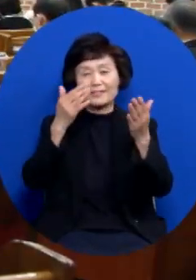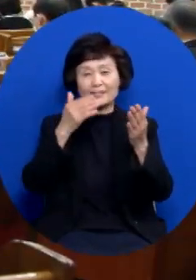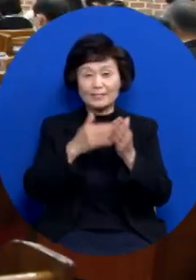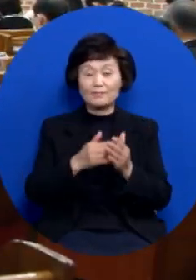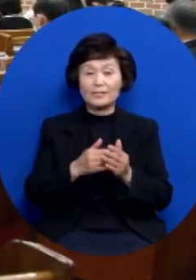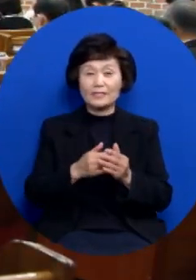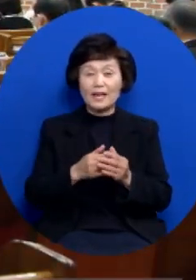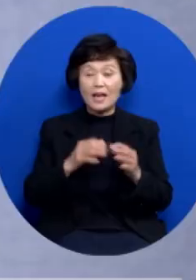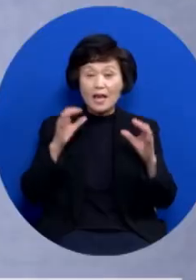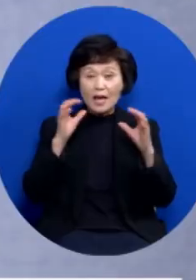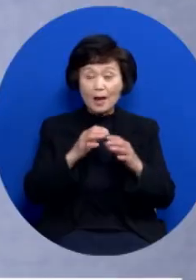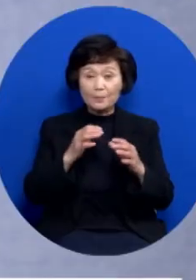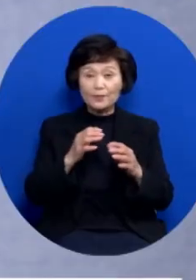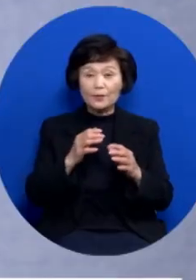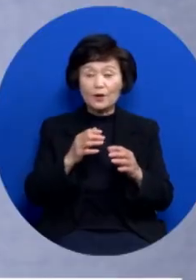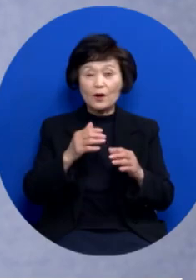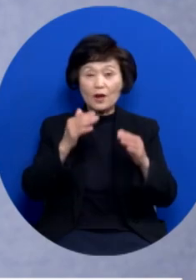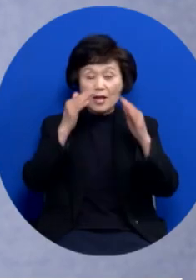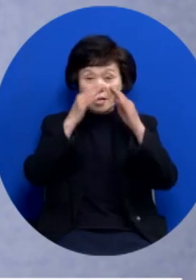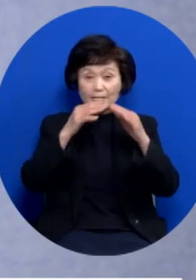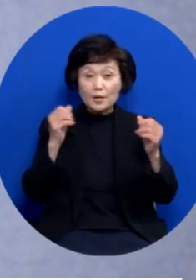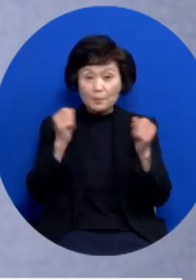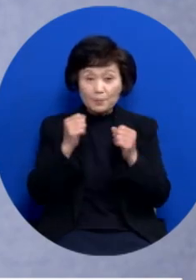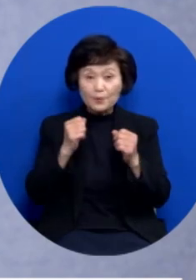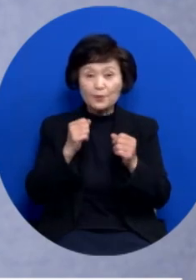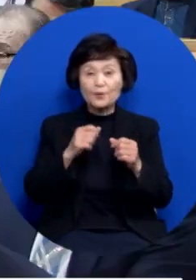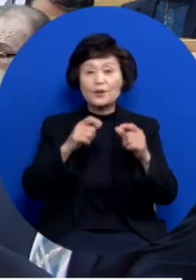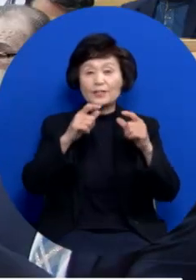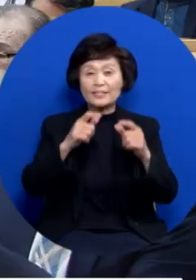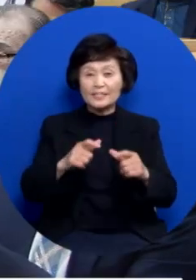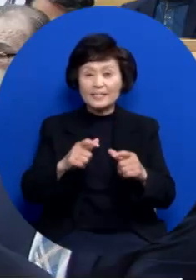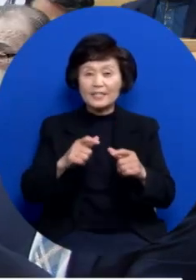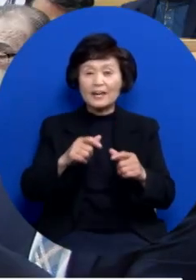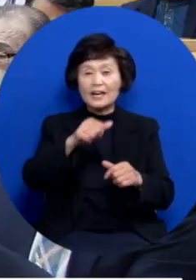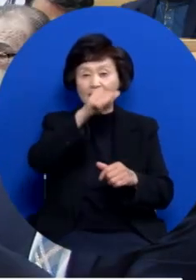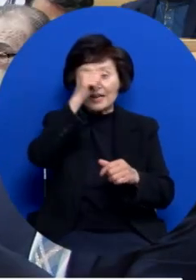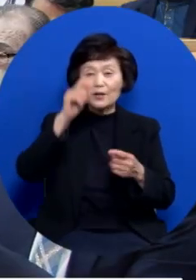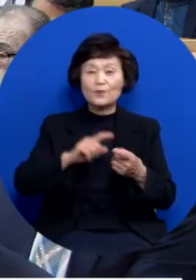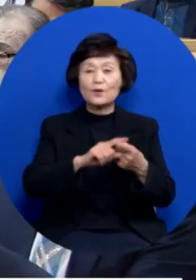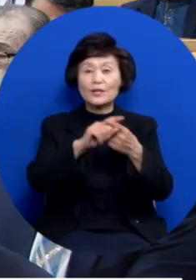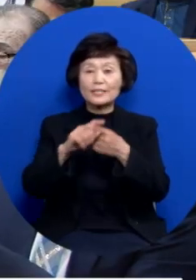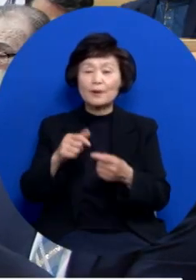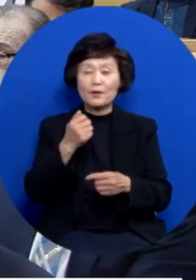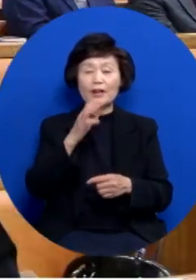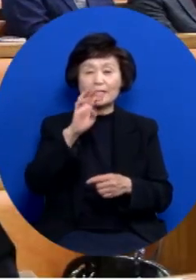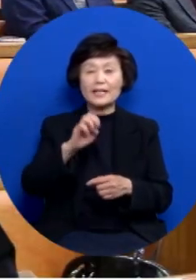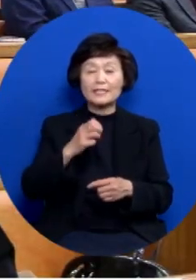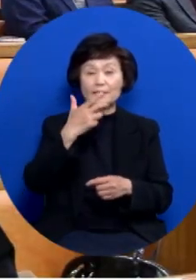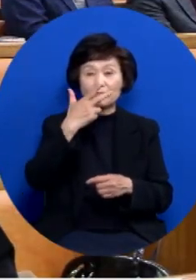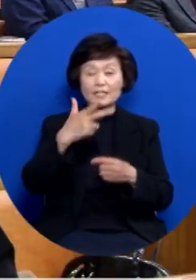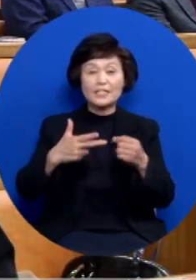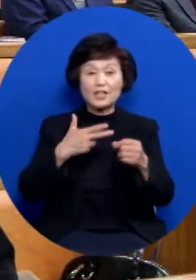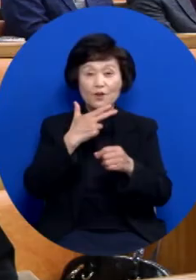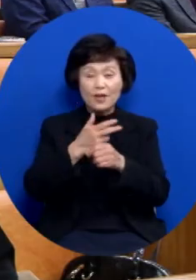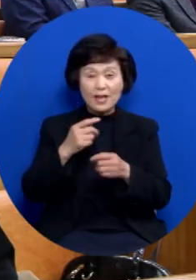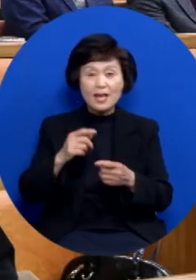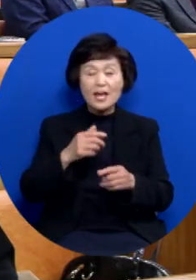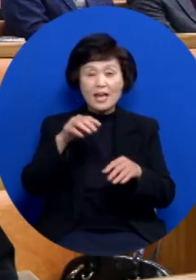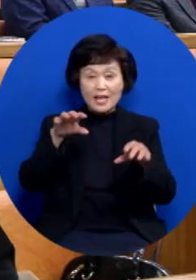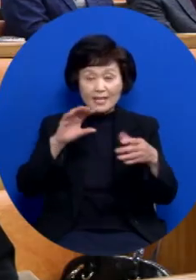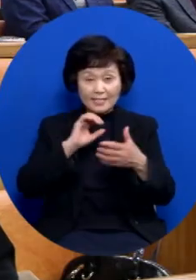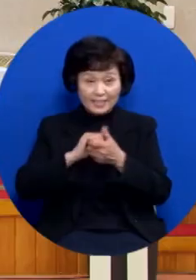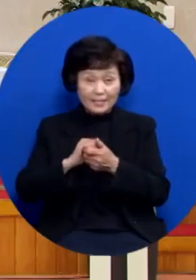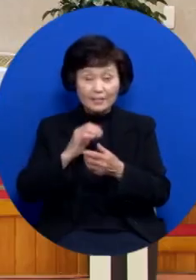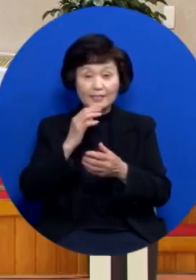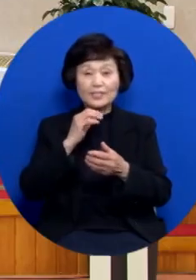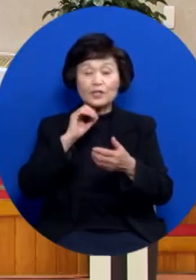대한예수교 장로회 합동 전북지역 장로회 연합회가 익산서두교회에서 제47회 정기총회를 개최했습니다.